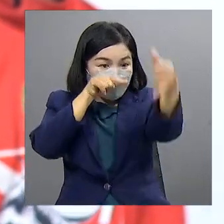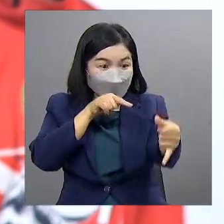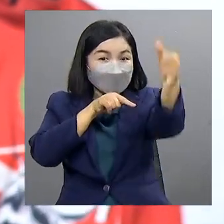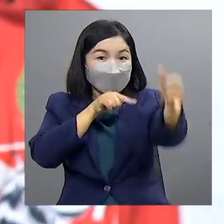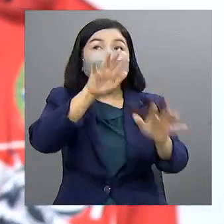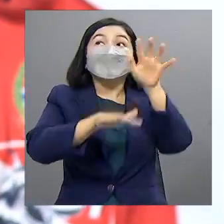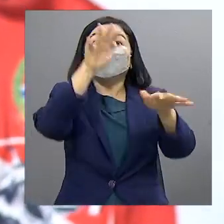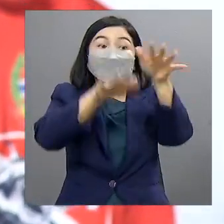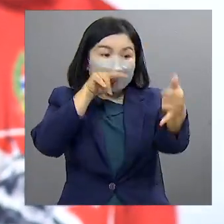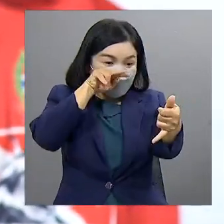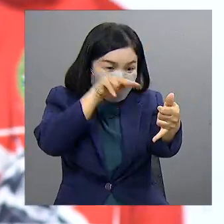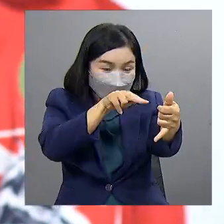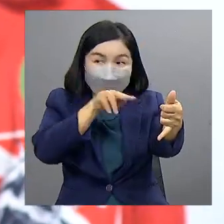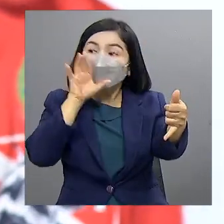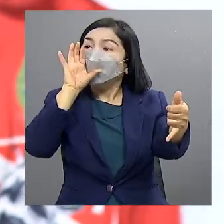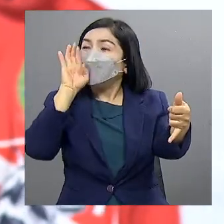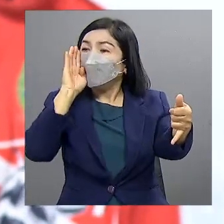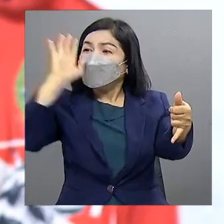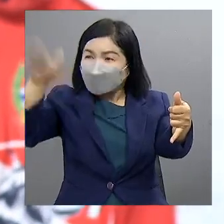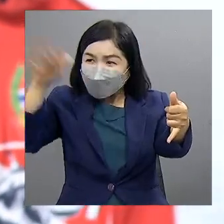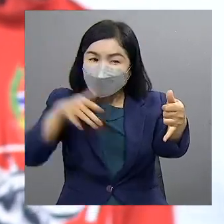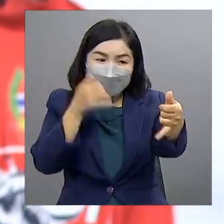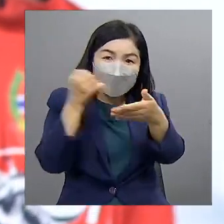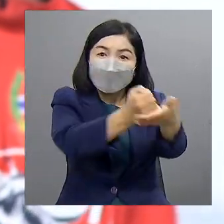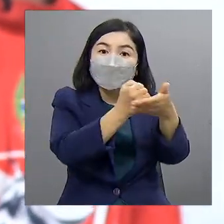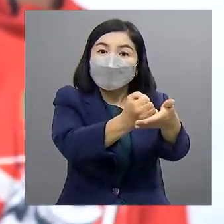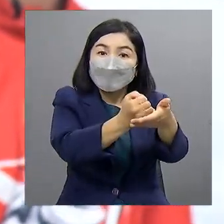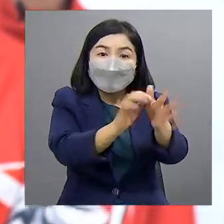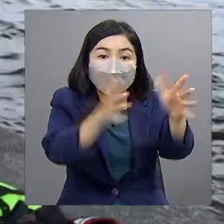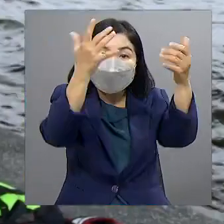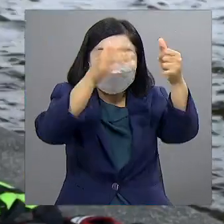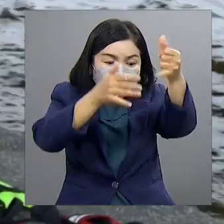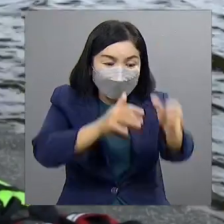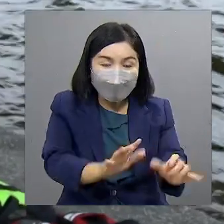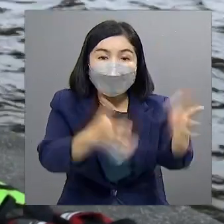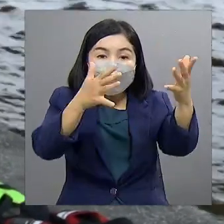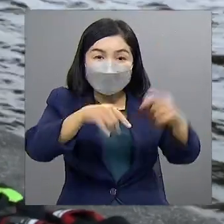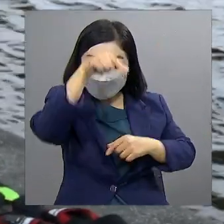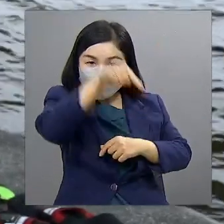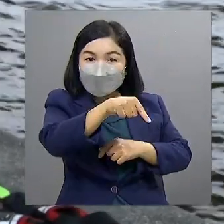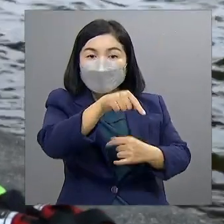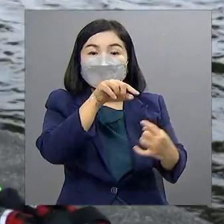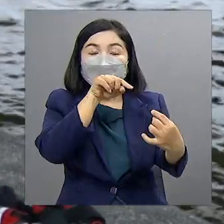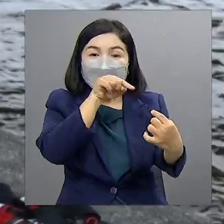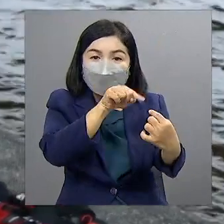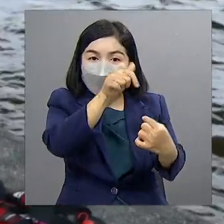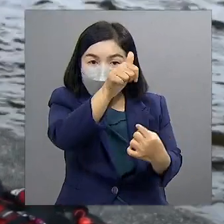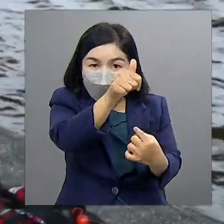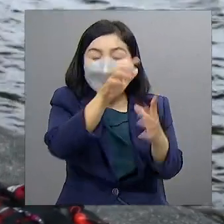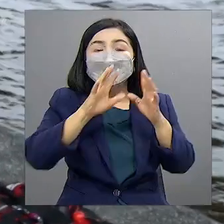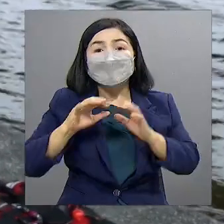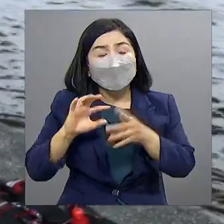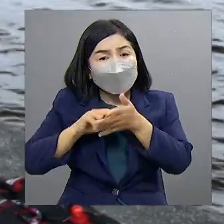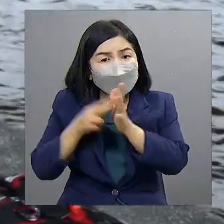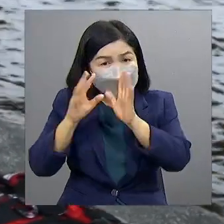ได้เห็นว่าเขายังอยู ่ หรือว่าเขาหายไปตรงไหนนะครับ นั่นหมายความว่ามันจะได้เป็นข้อมูลที่สำคัญเวลาที่เราโทรแ